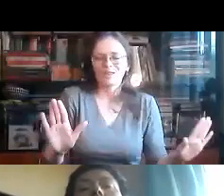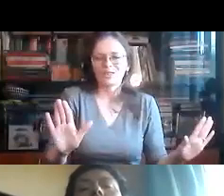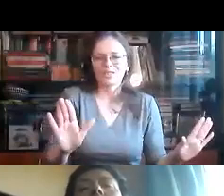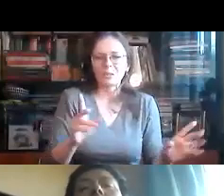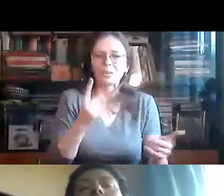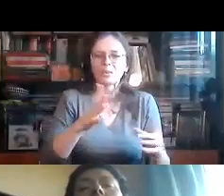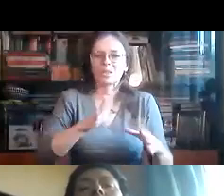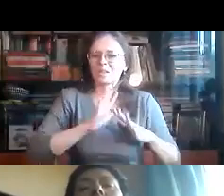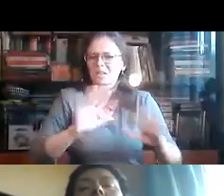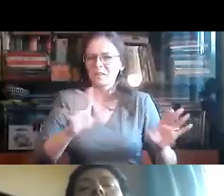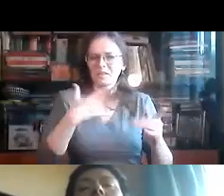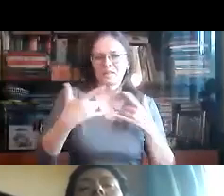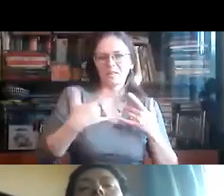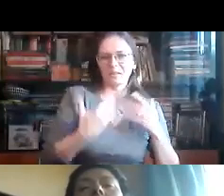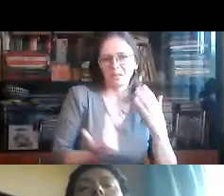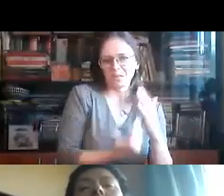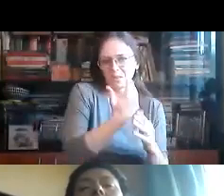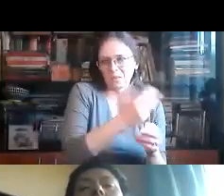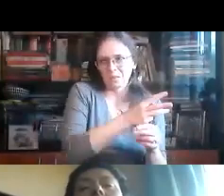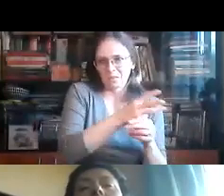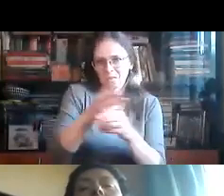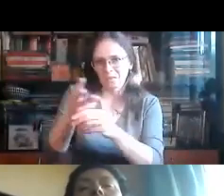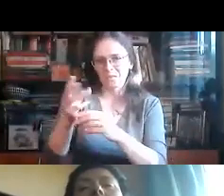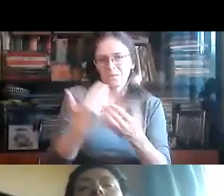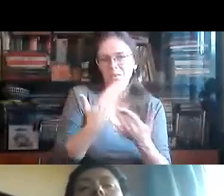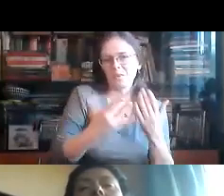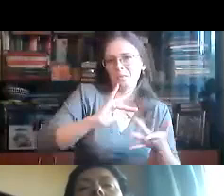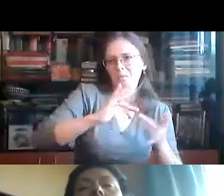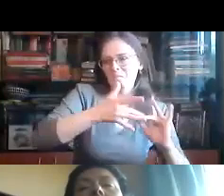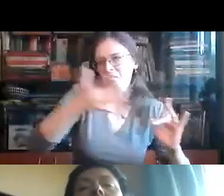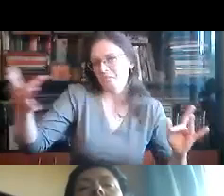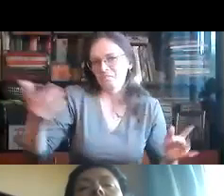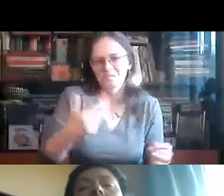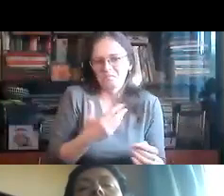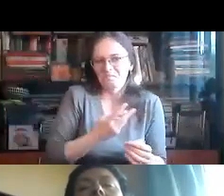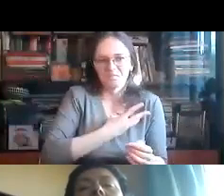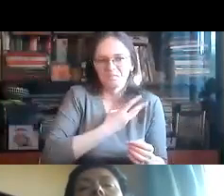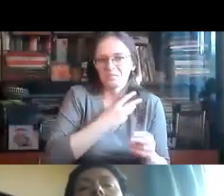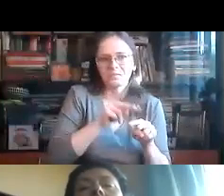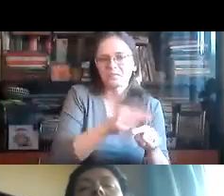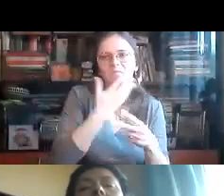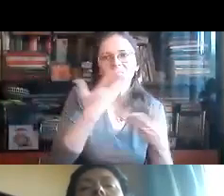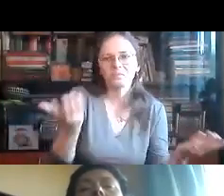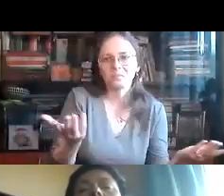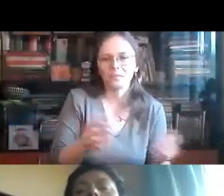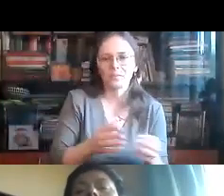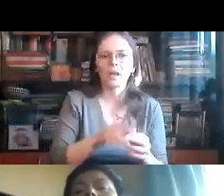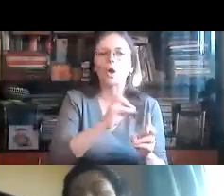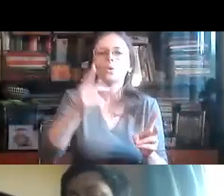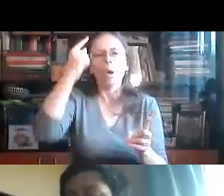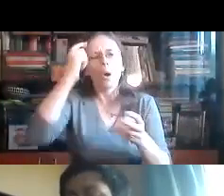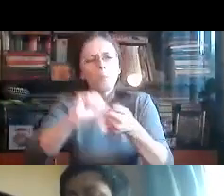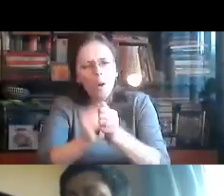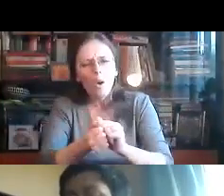говоря, миллионниками, да, я сомневаюсь, что какой-то спектакль сейчас есть, который посмотрел там 1 000 000 зрителей, да, к примеру. Вот,